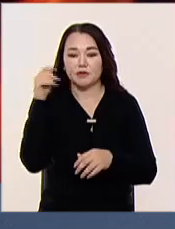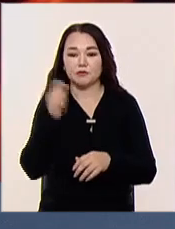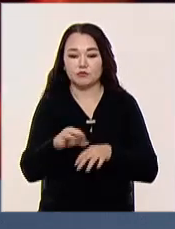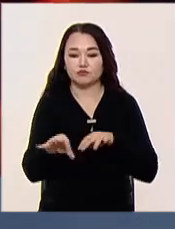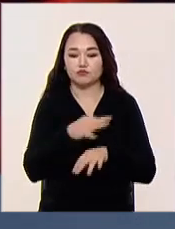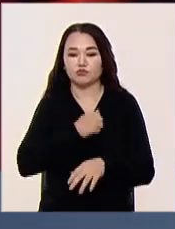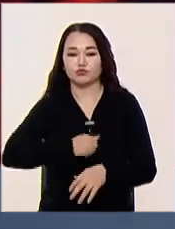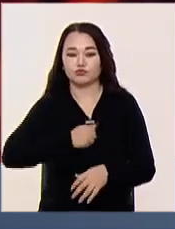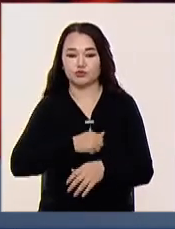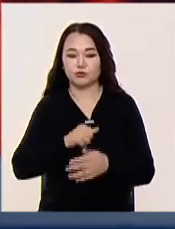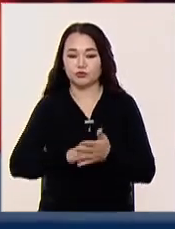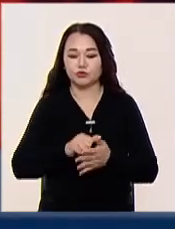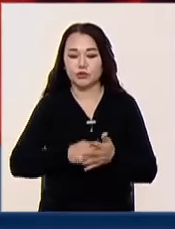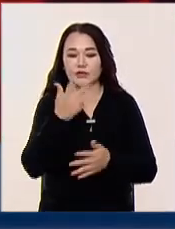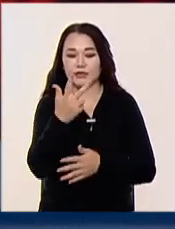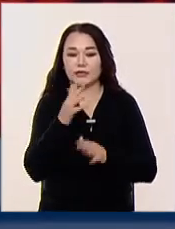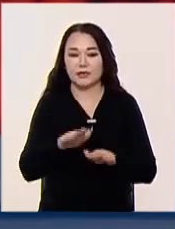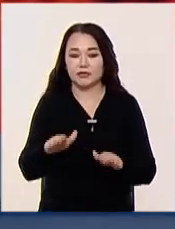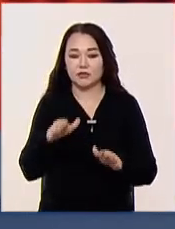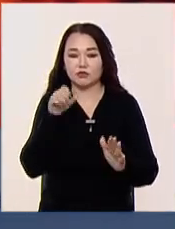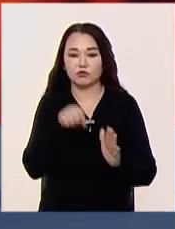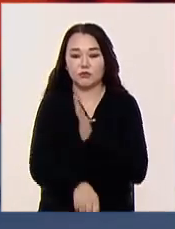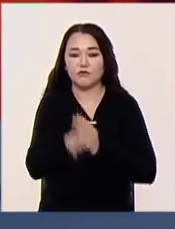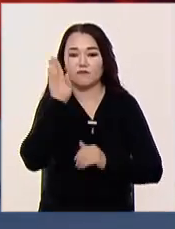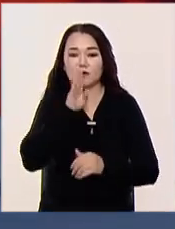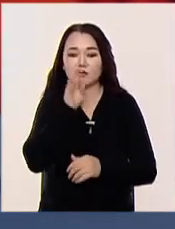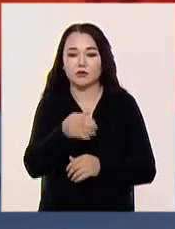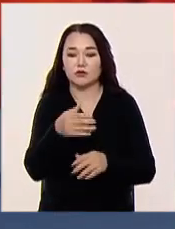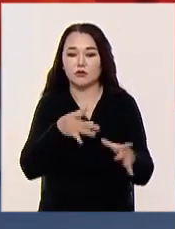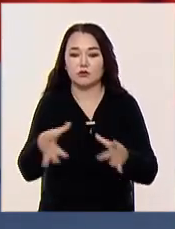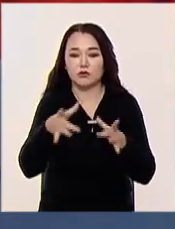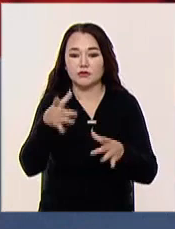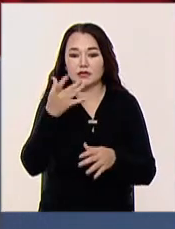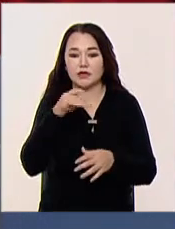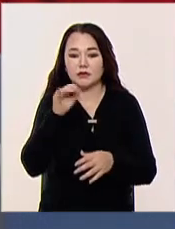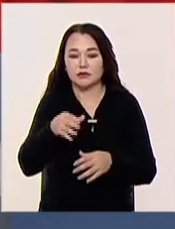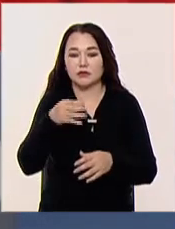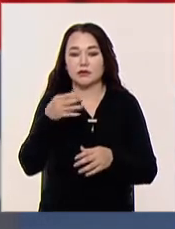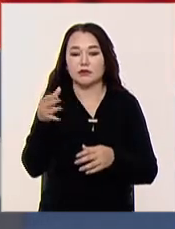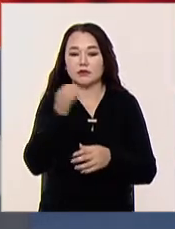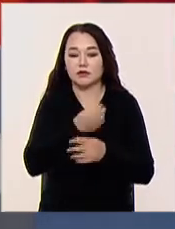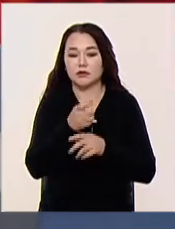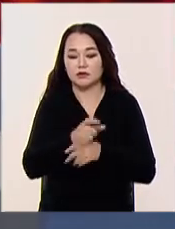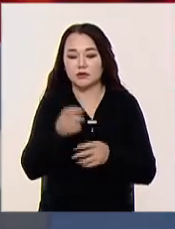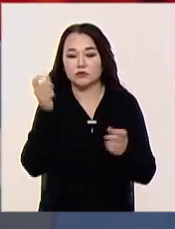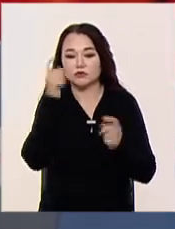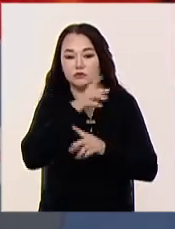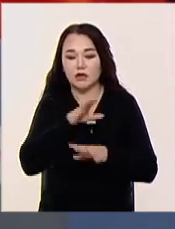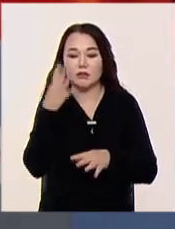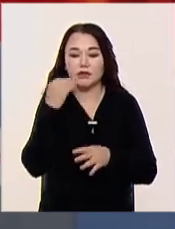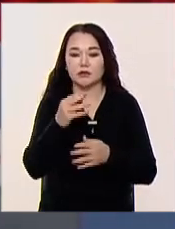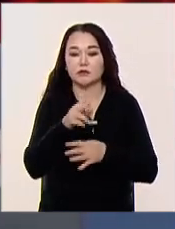3 бірдей баласын сайранға батырмақ болғаны туралы ақпараттан есімізді жия алмай отырғанда, алматылық полиция